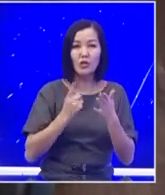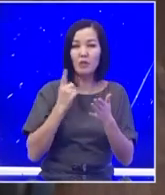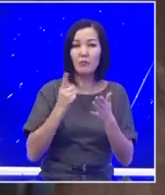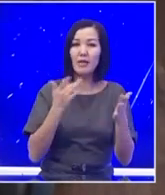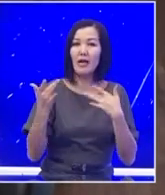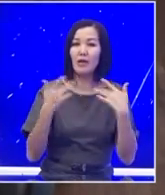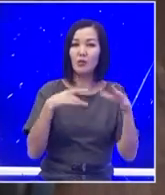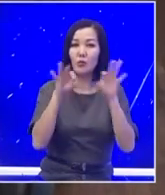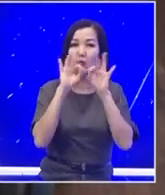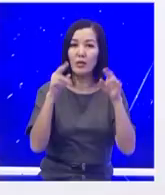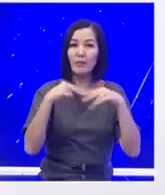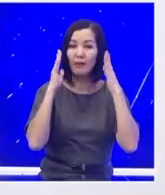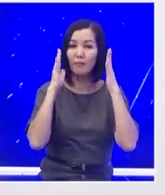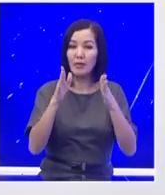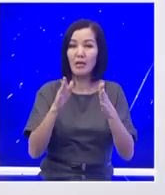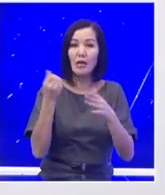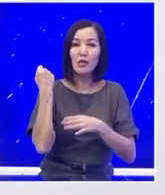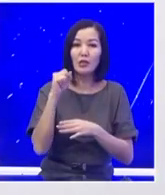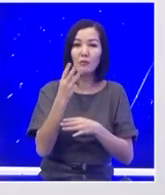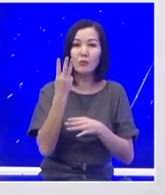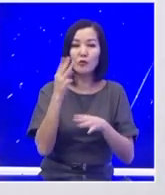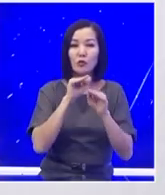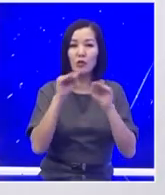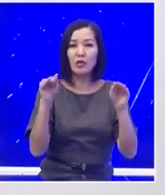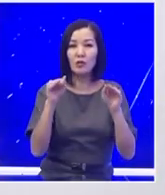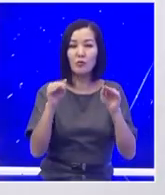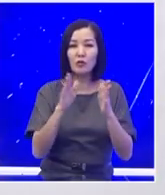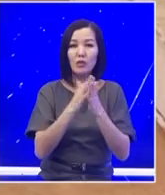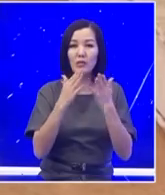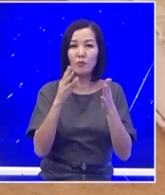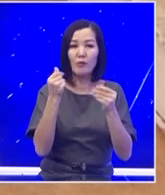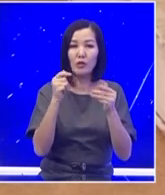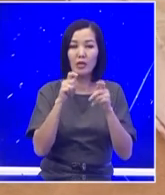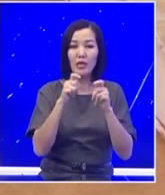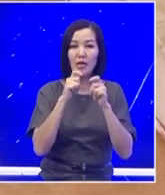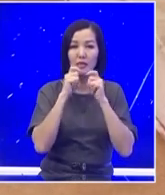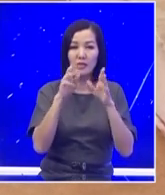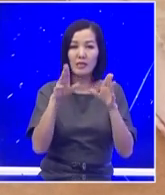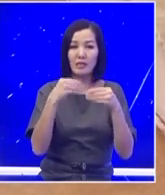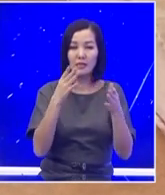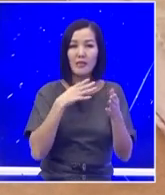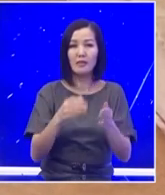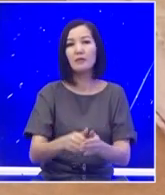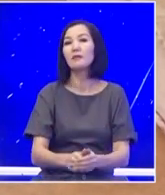актерлік өнеріне баса мән берді. Жеңімпаздарға 3-ші дәреже бойынша диплом мен ақшалай сыйлықтар